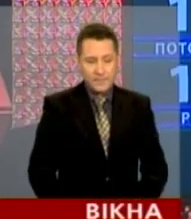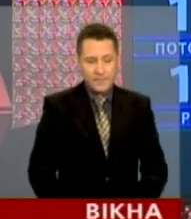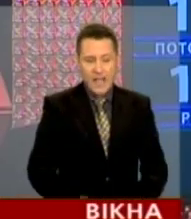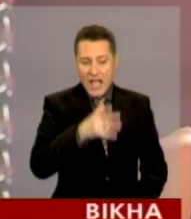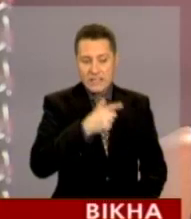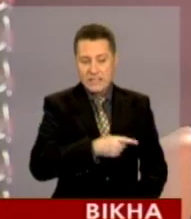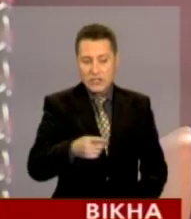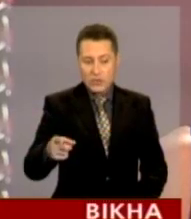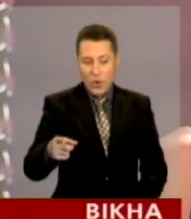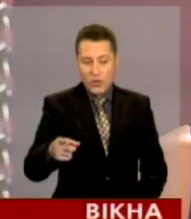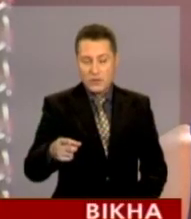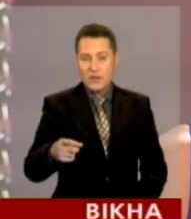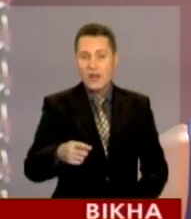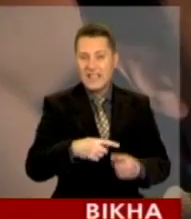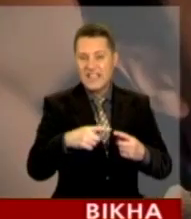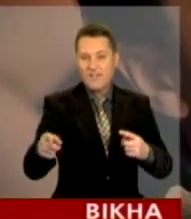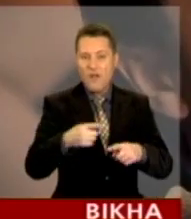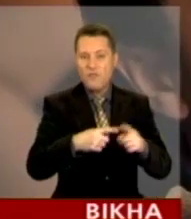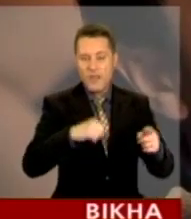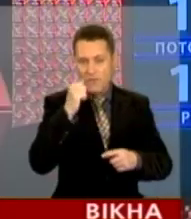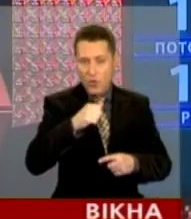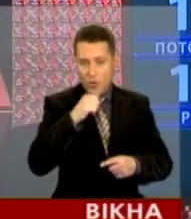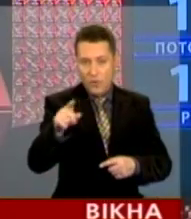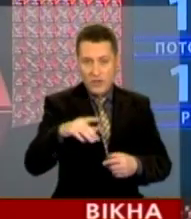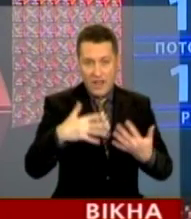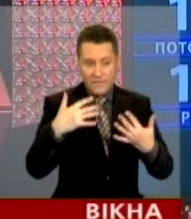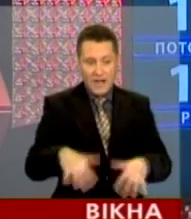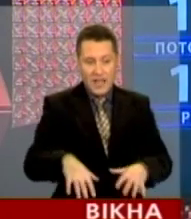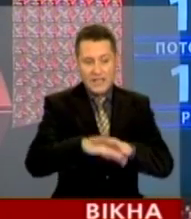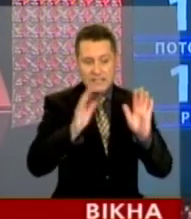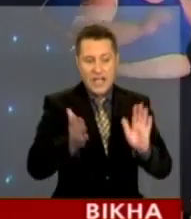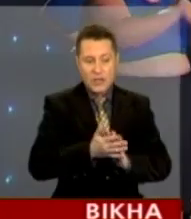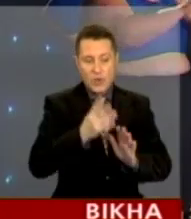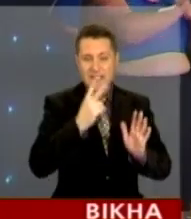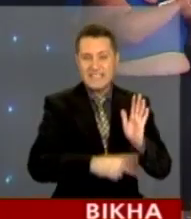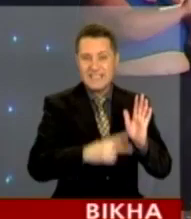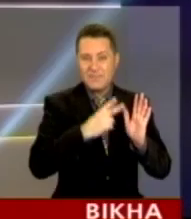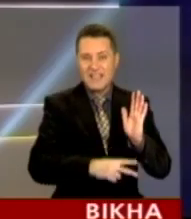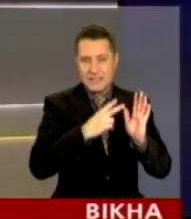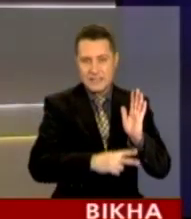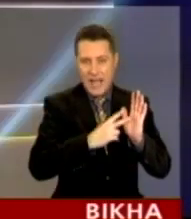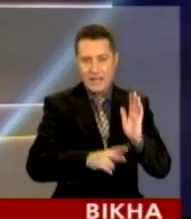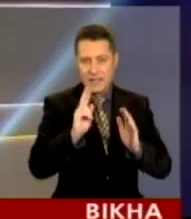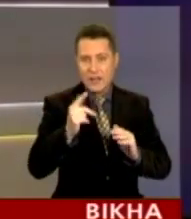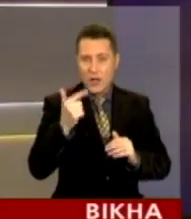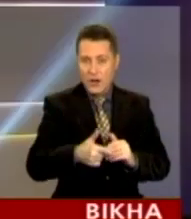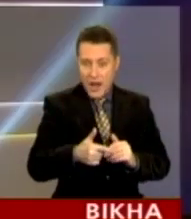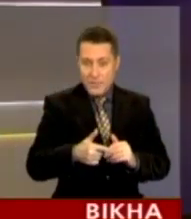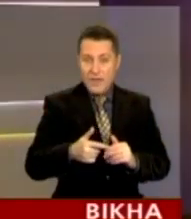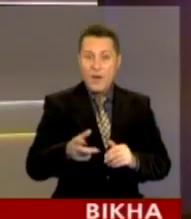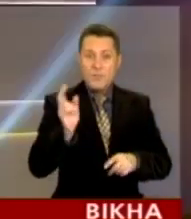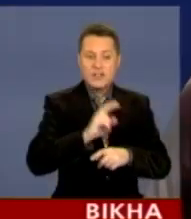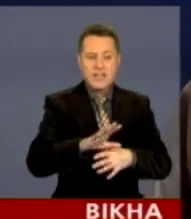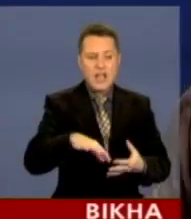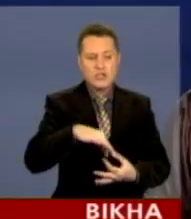Сезон шоу «Зважені та щасливі» тривав півроку, і за цей час Ольга втратила загалом 70 кілограмів. На фінал прийшла вже